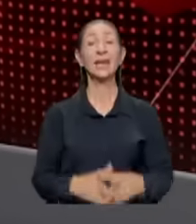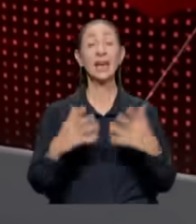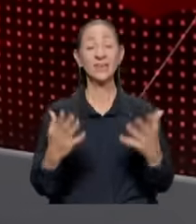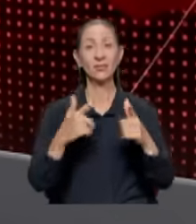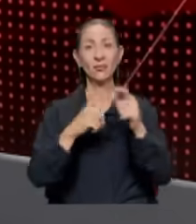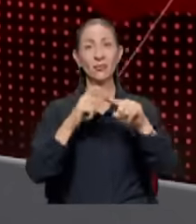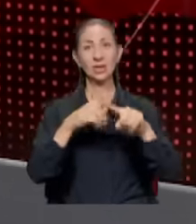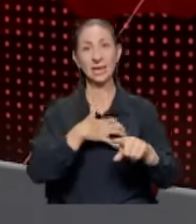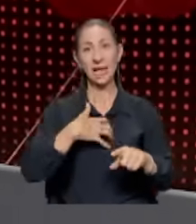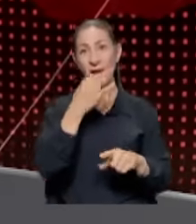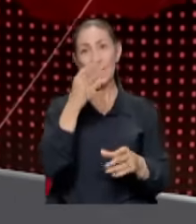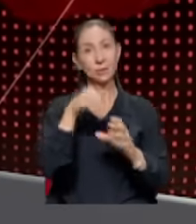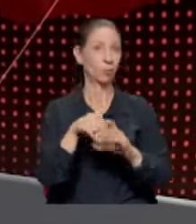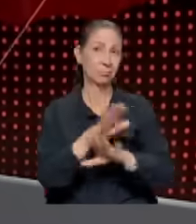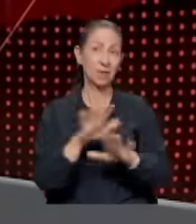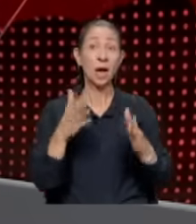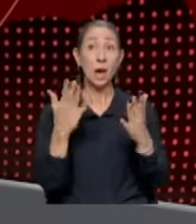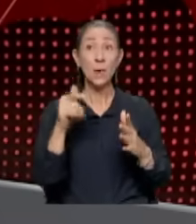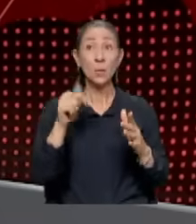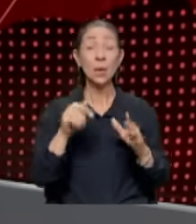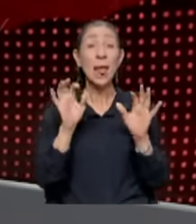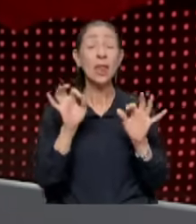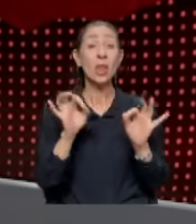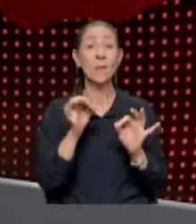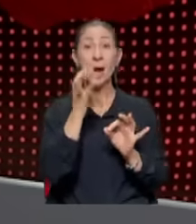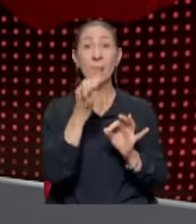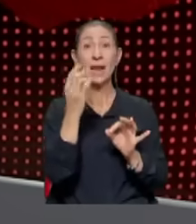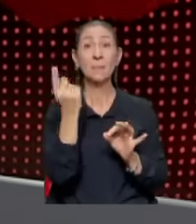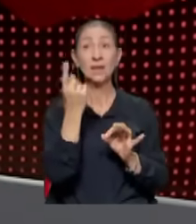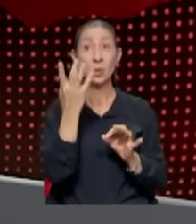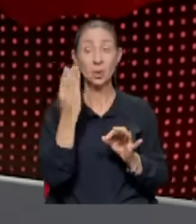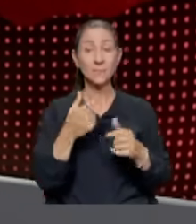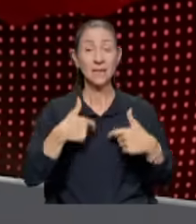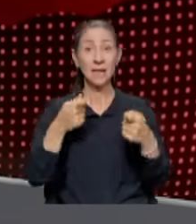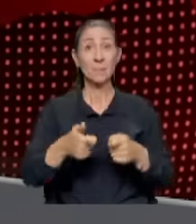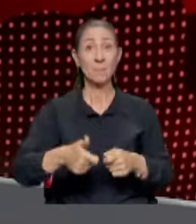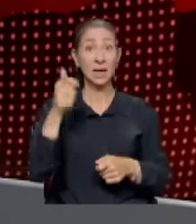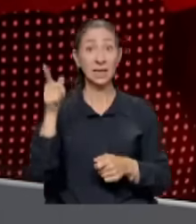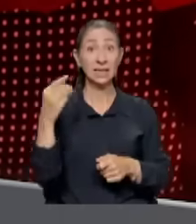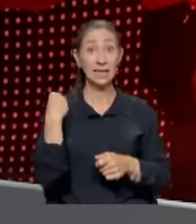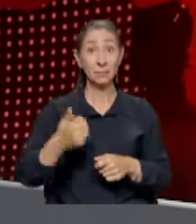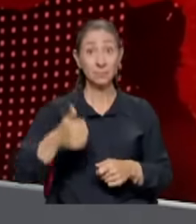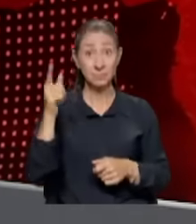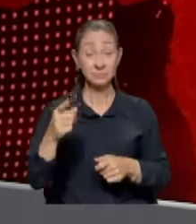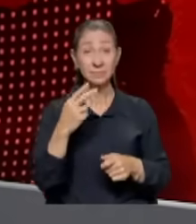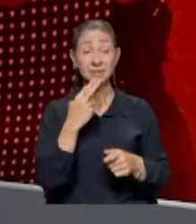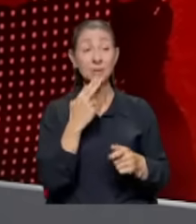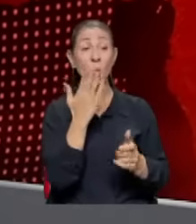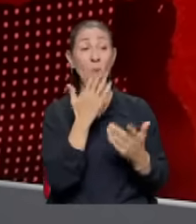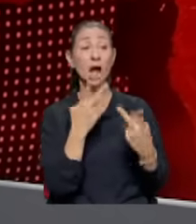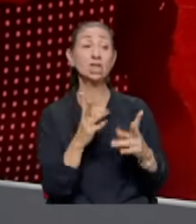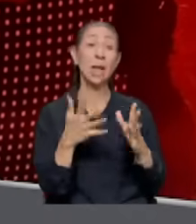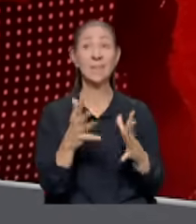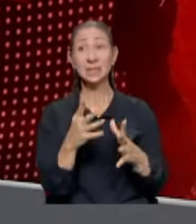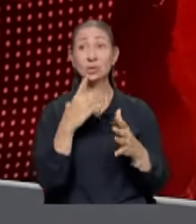Efendim Fox Ana Haber Bülteni'nin sonuna geldik, ancak bugünün en önemli haberlerinden birisi Milli Eğitim Bakanı'nın yeni bakanın kız okulları açılabilirle